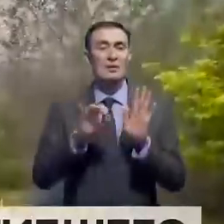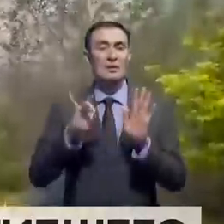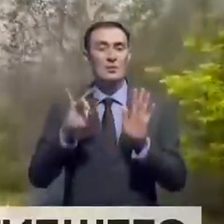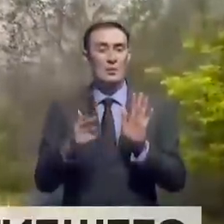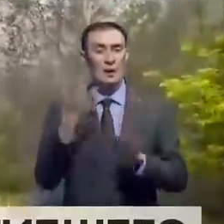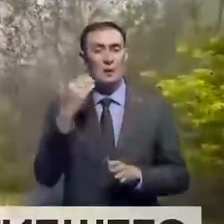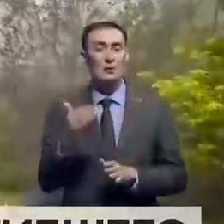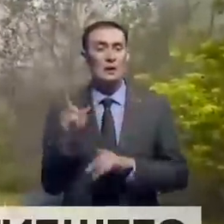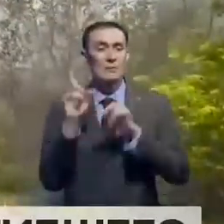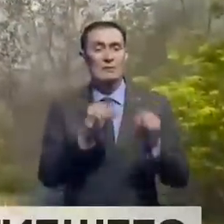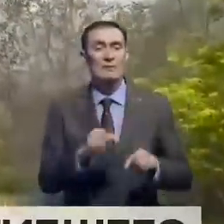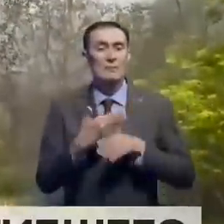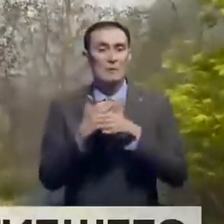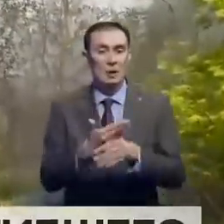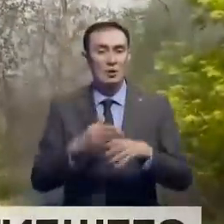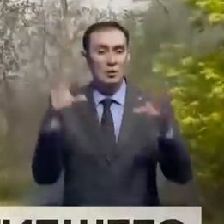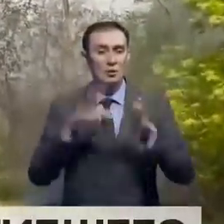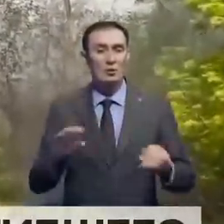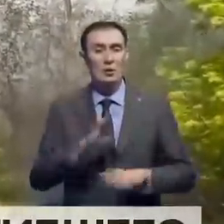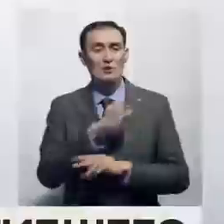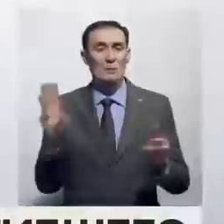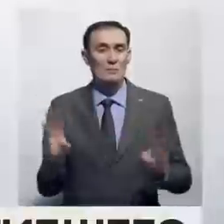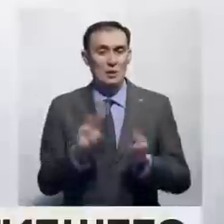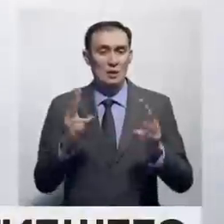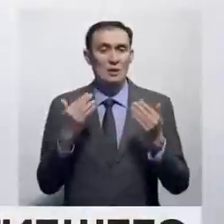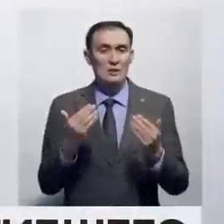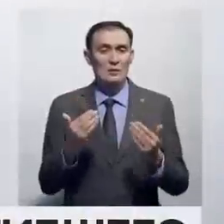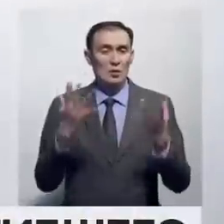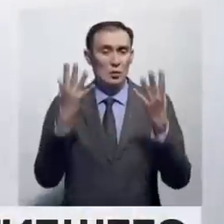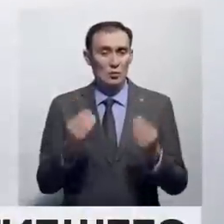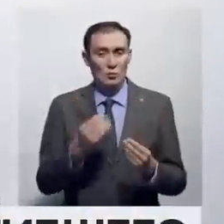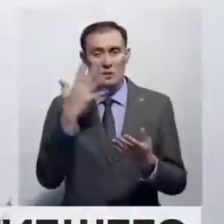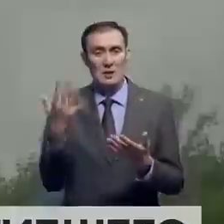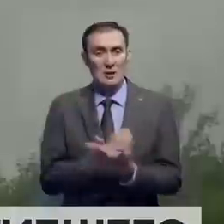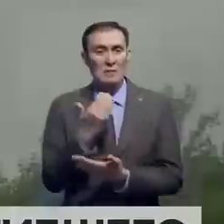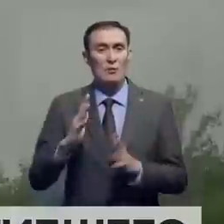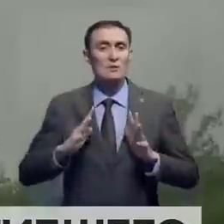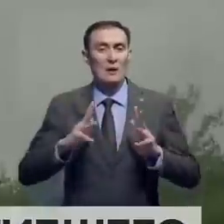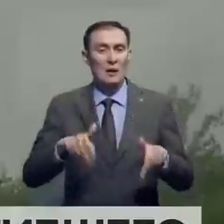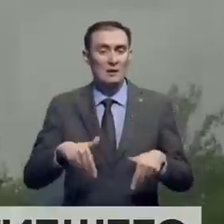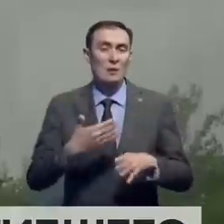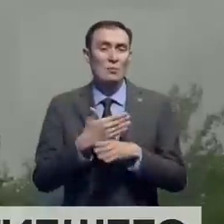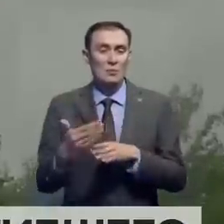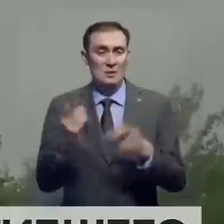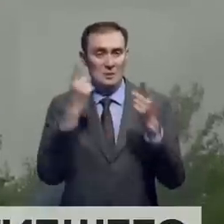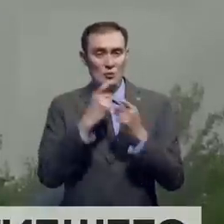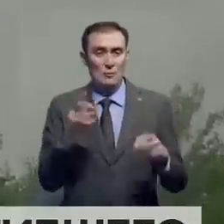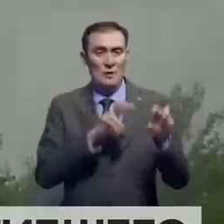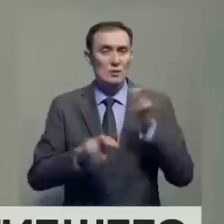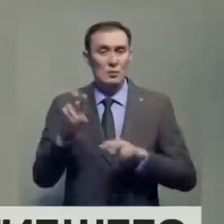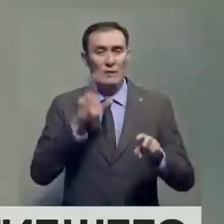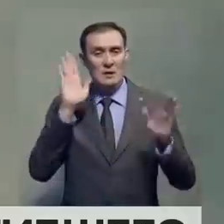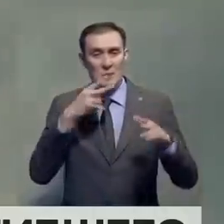июня когда он отправился помогать тушить лесной пожар сегодня днем найден его трактор позже сообщили что